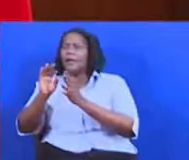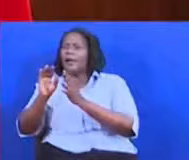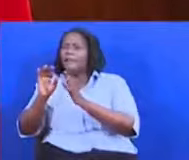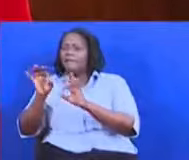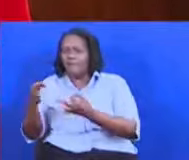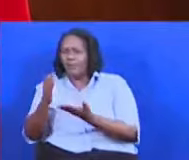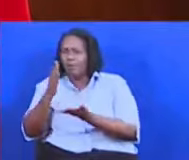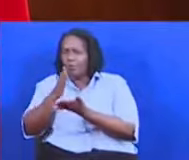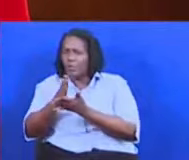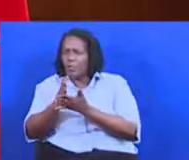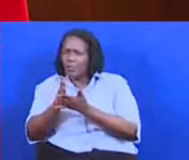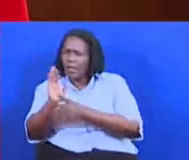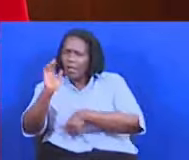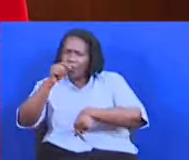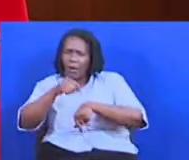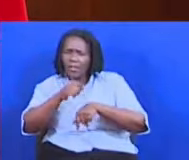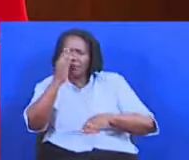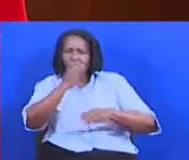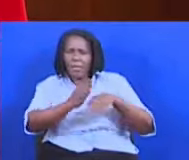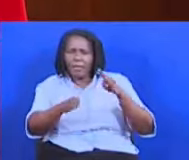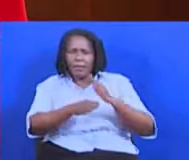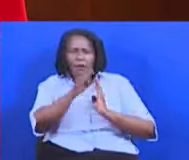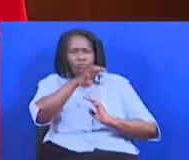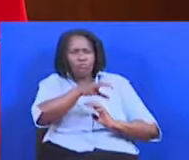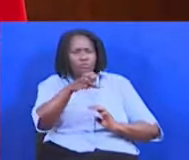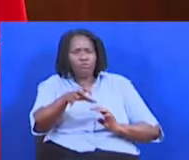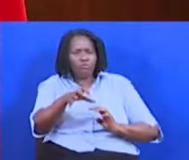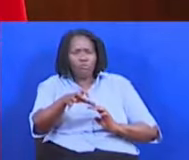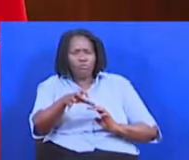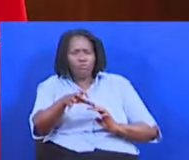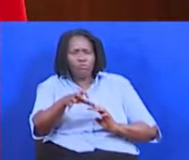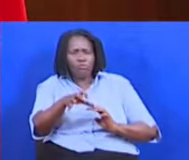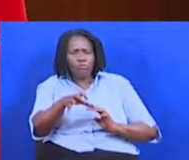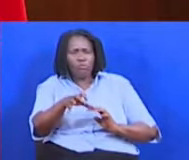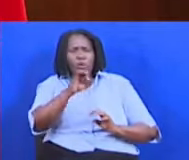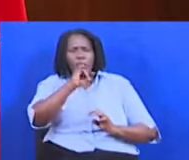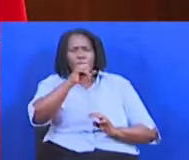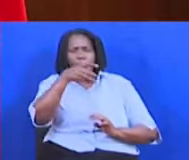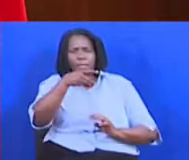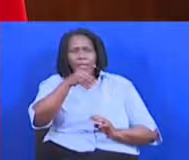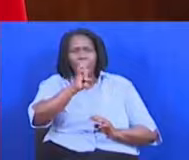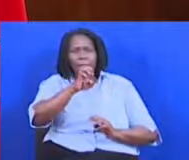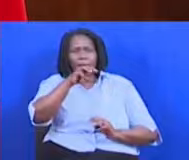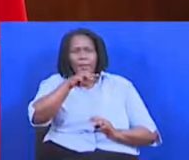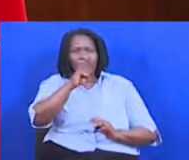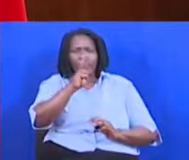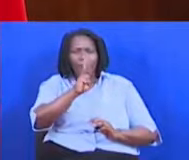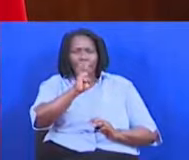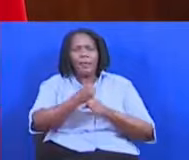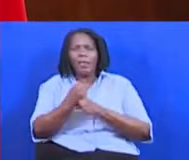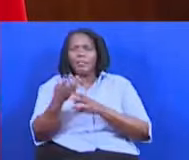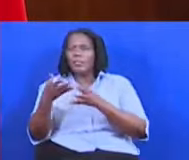hili jipya la Ipembe kwamba shughuli za wafanya biashara hazitaathirika?